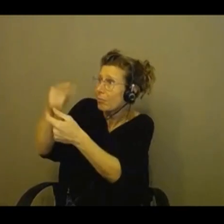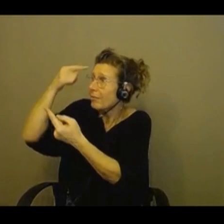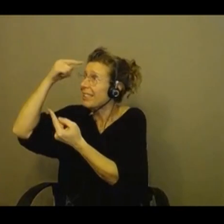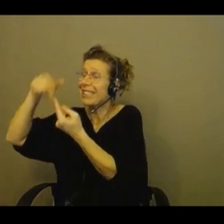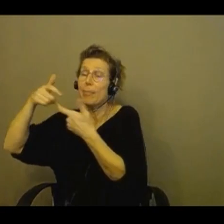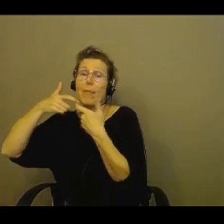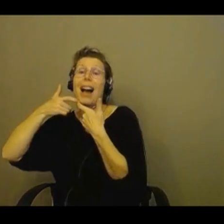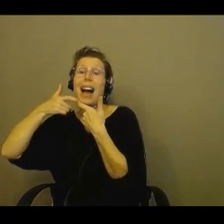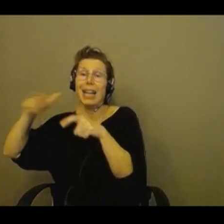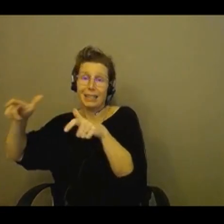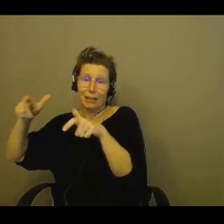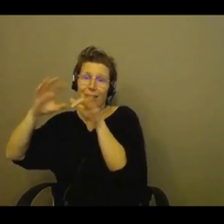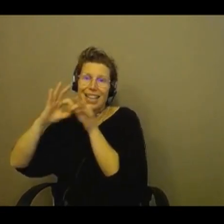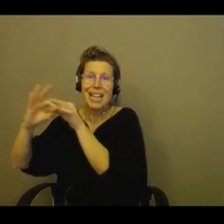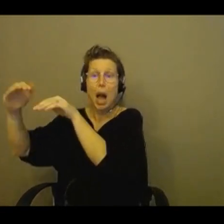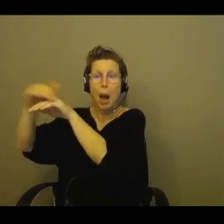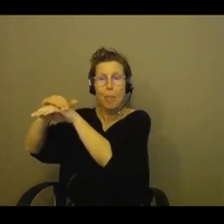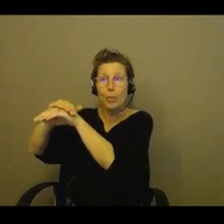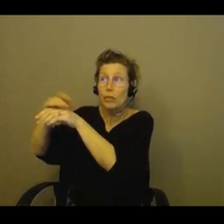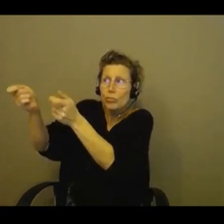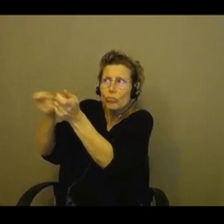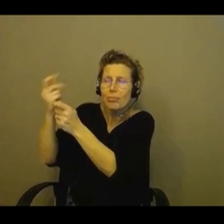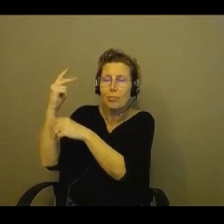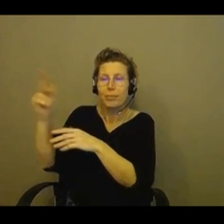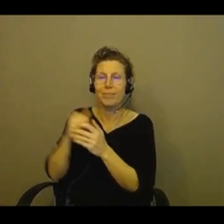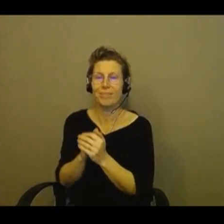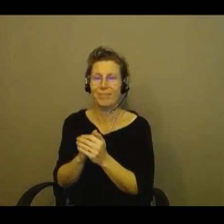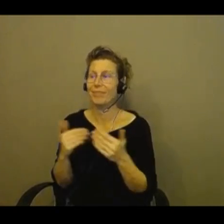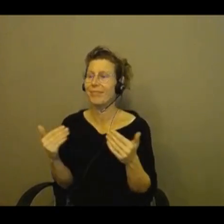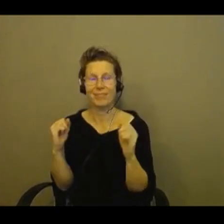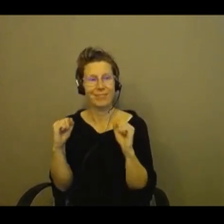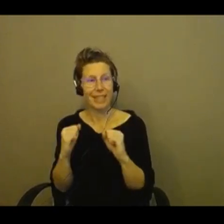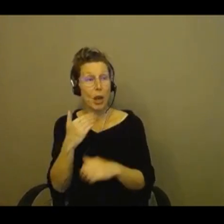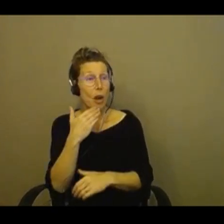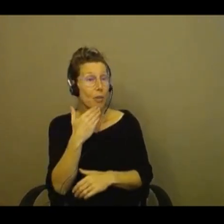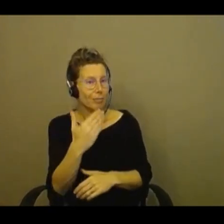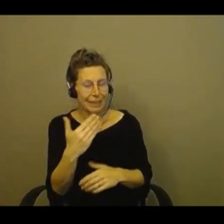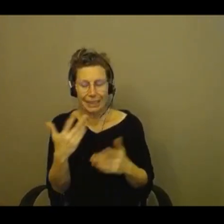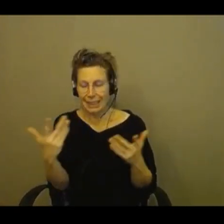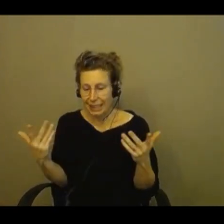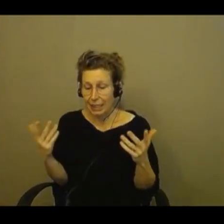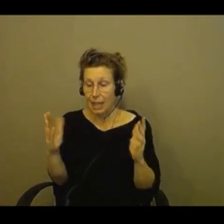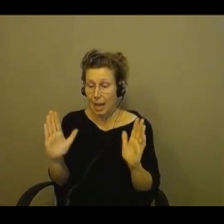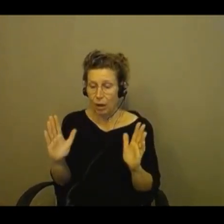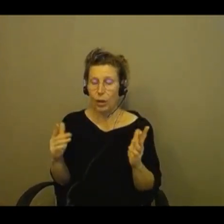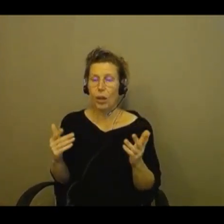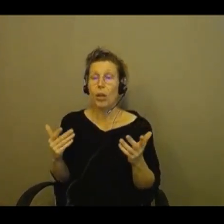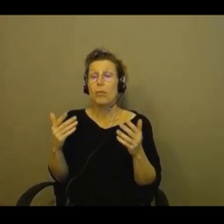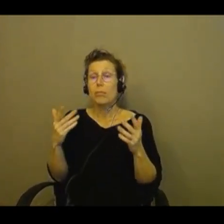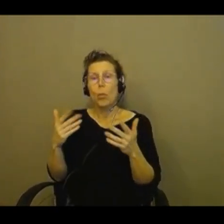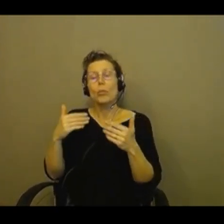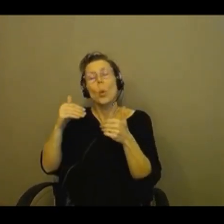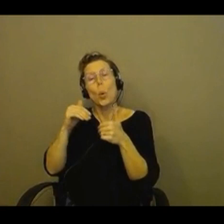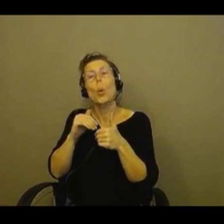Merci déjà pour cette présentation. Je reviens à vous juste après, bien sûr. Mais pour continuer, donc encore une fois,